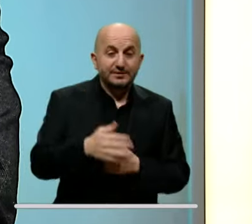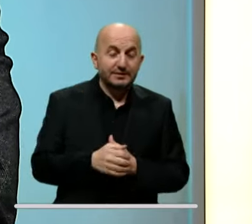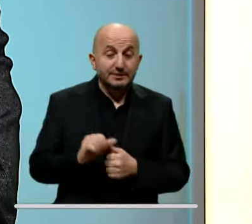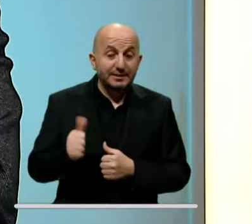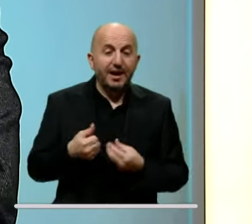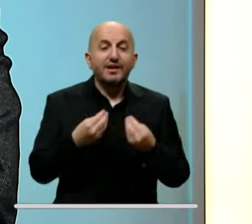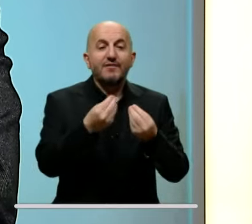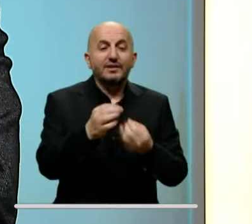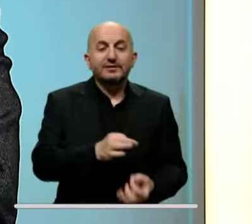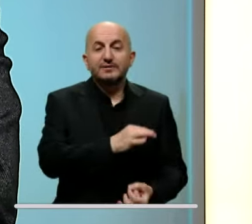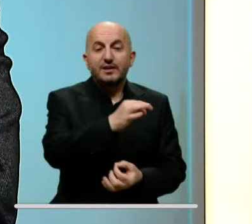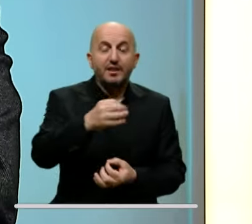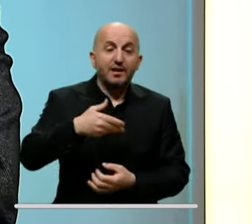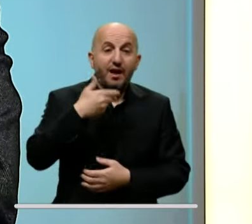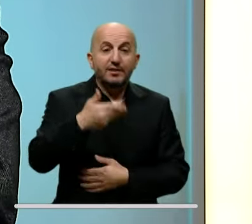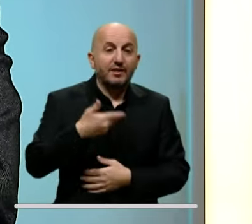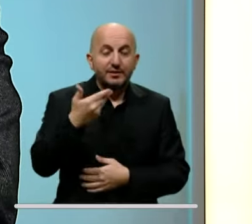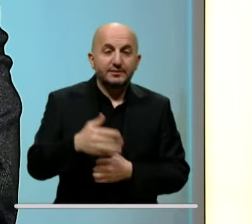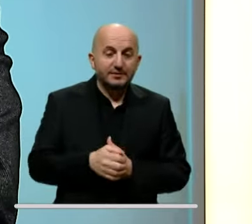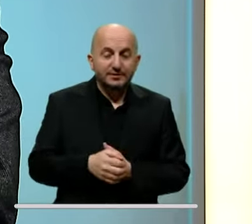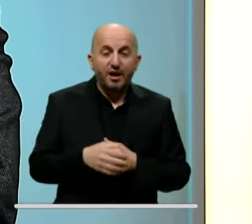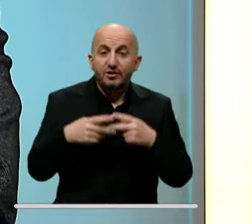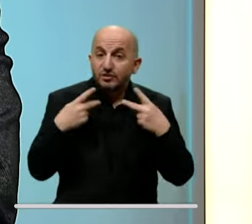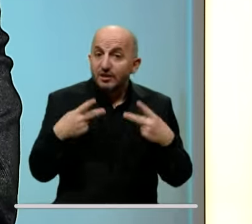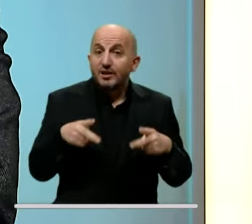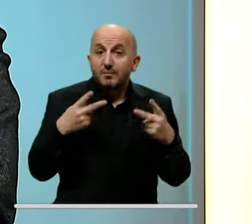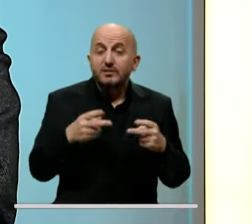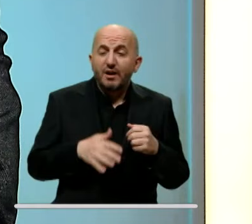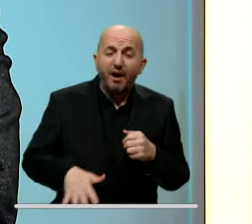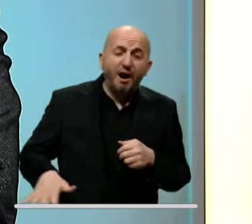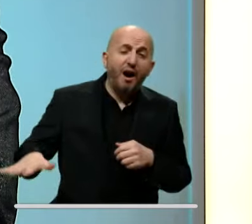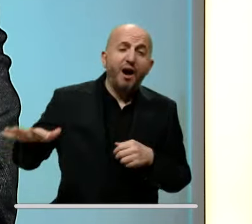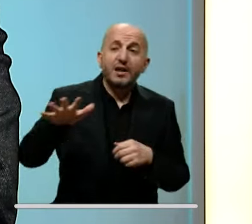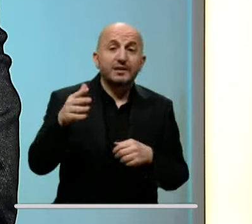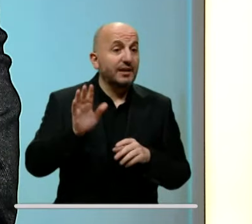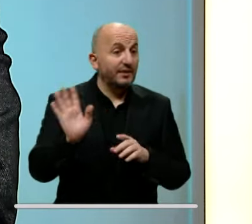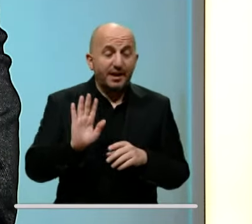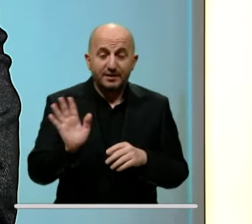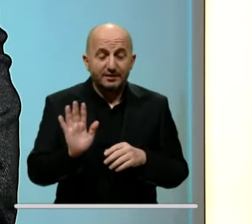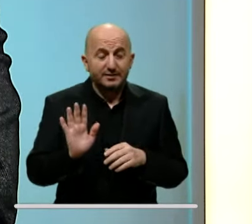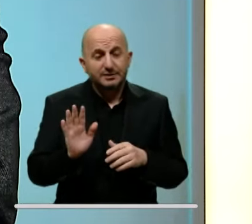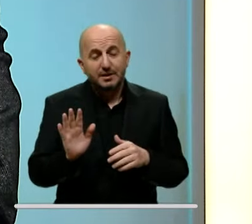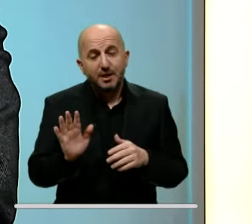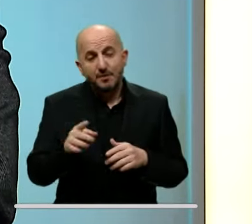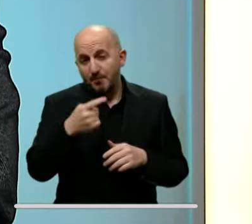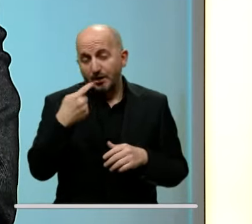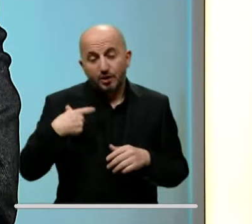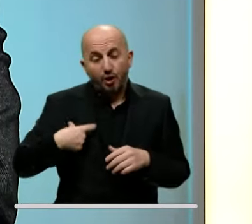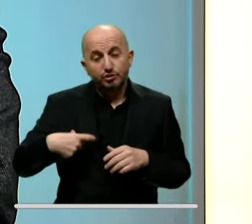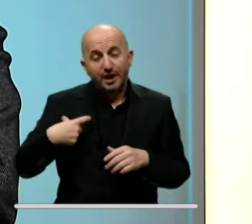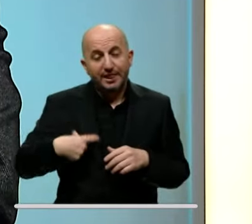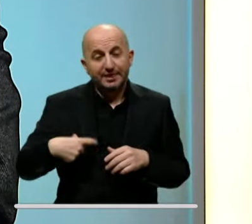değer verdiği insanlara anlatsın Tabir ne de böyle herkese uluorta değil Eee belki özelde belki